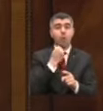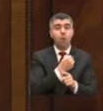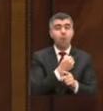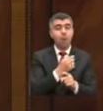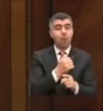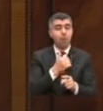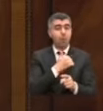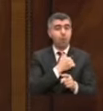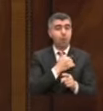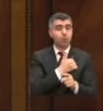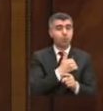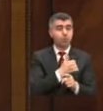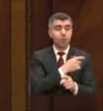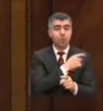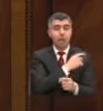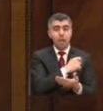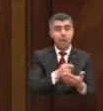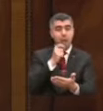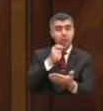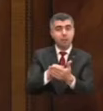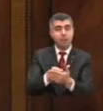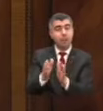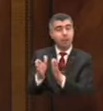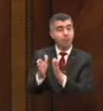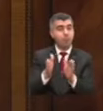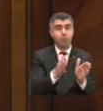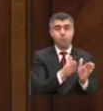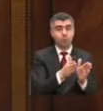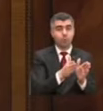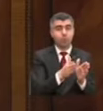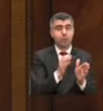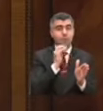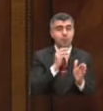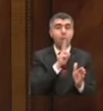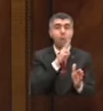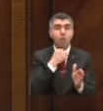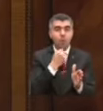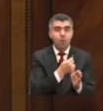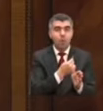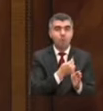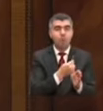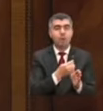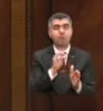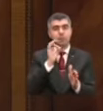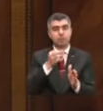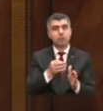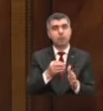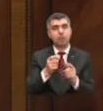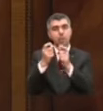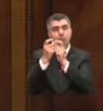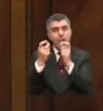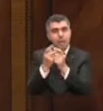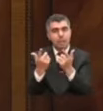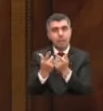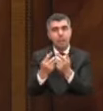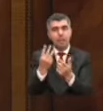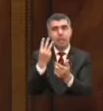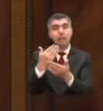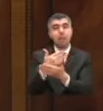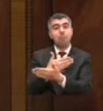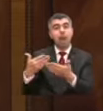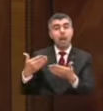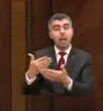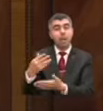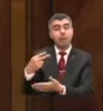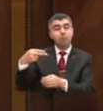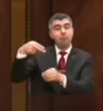يمكنش تدخل في المجلس المنافسه كل واحد لكن الحكومه اللي مزوم عليها دير المنافسه دير التخزين 3 مليار مشينا خدينا